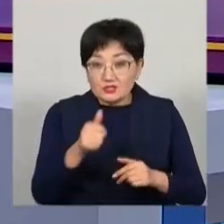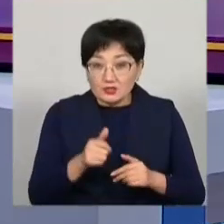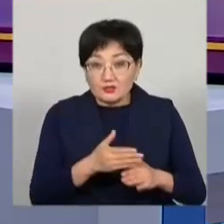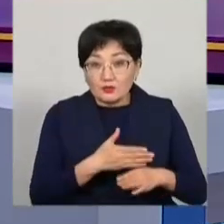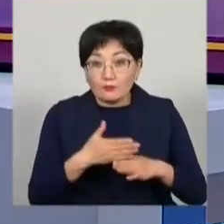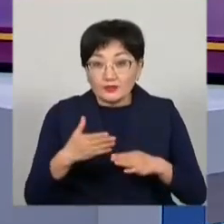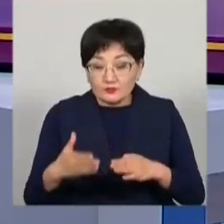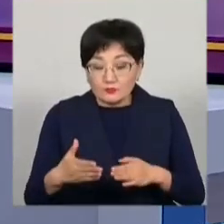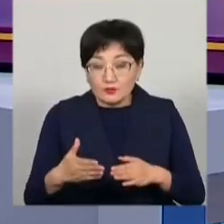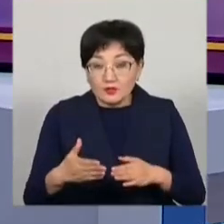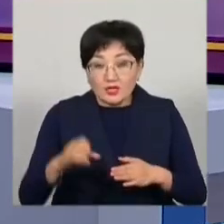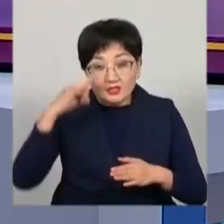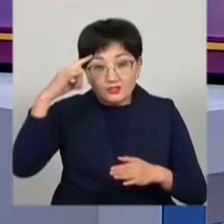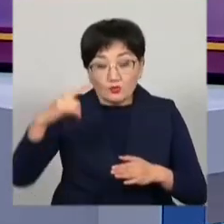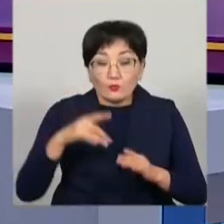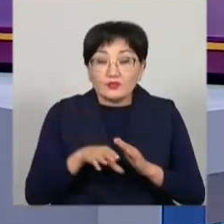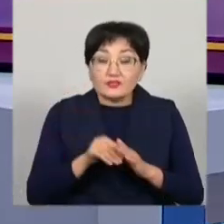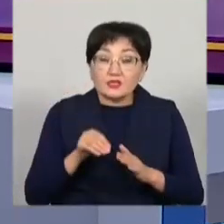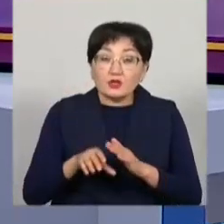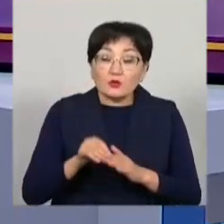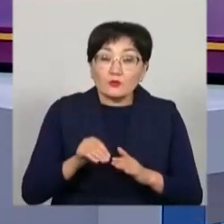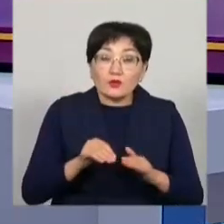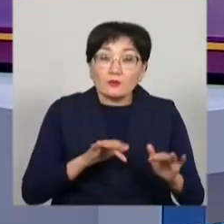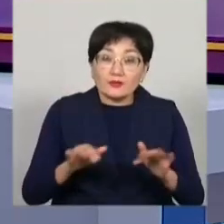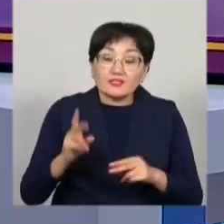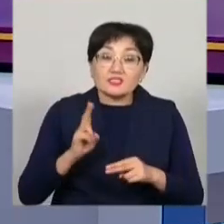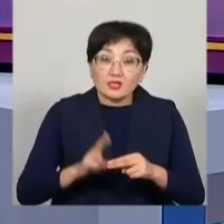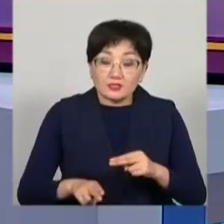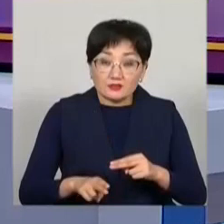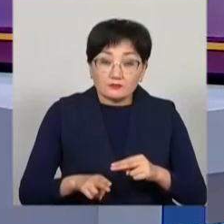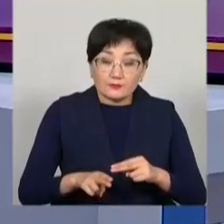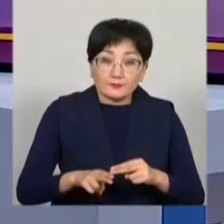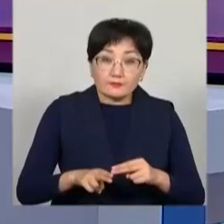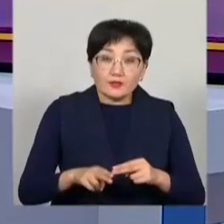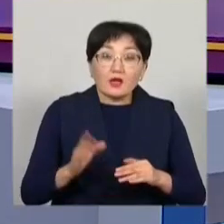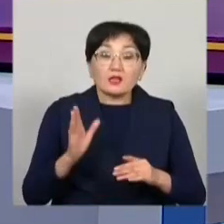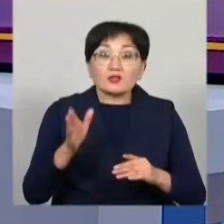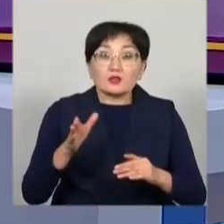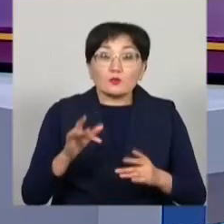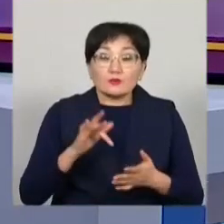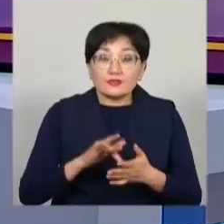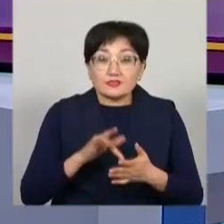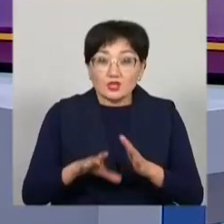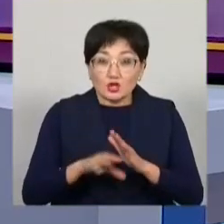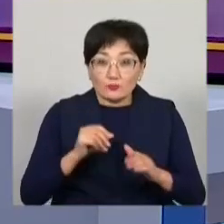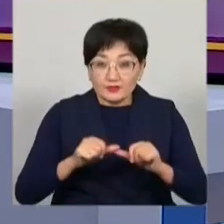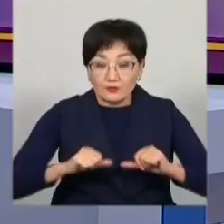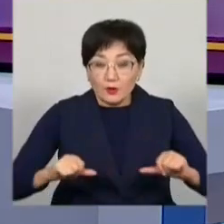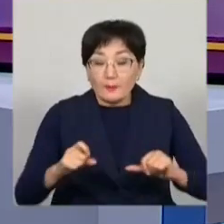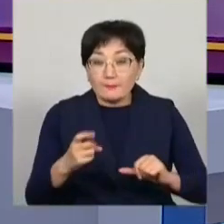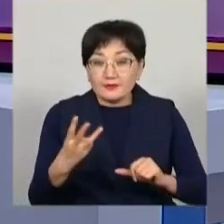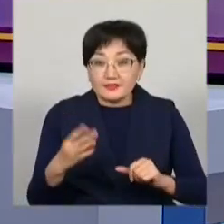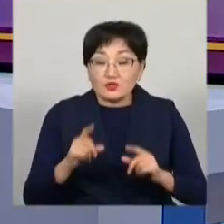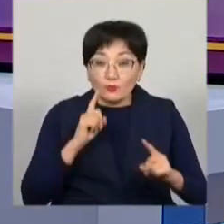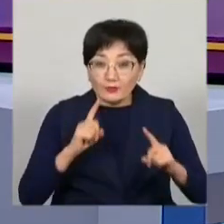елімізде де сайлау аяқталады дауыс беру. Алда орталық сайлау комиссиясының бірнеше